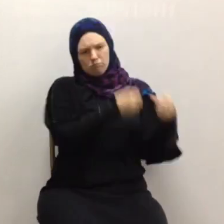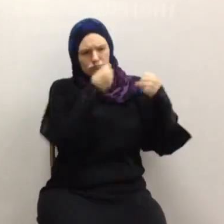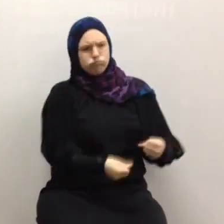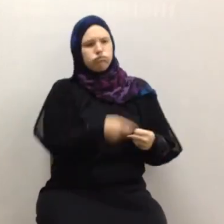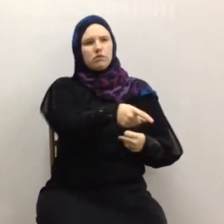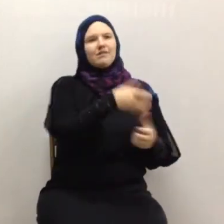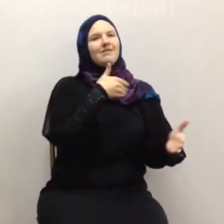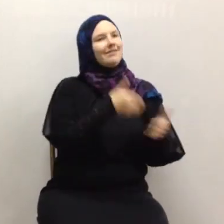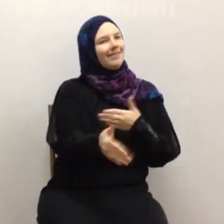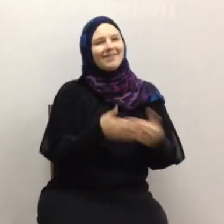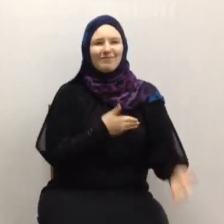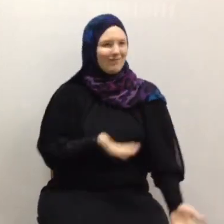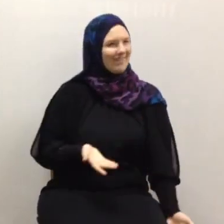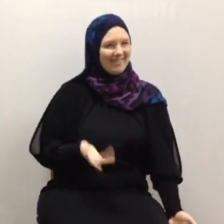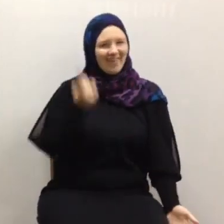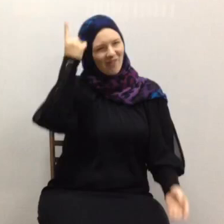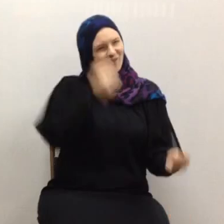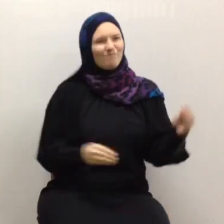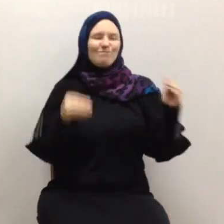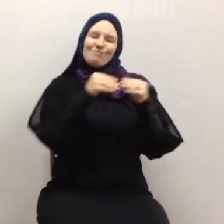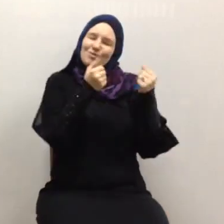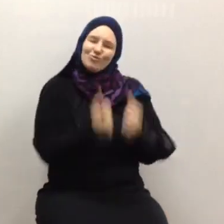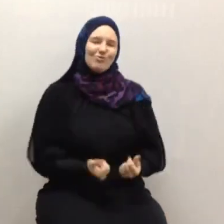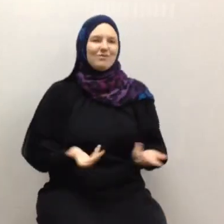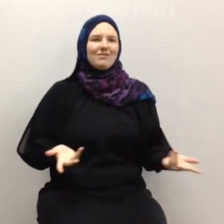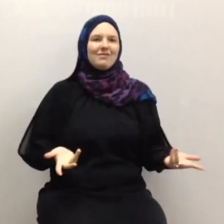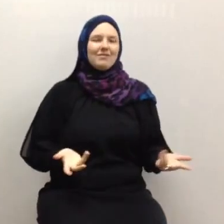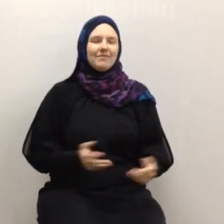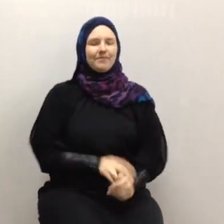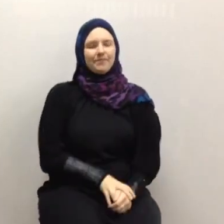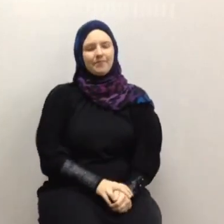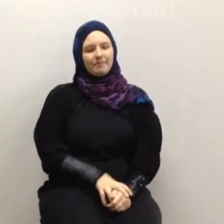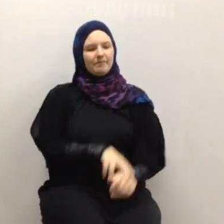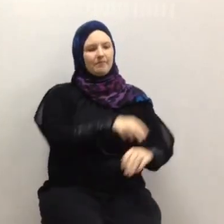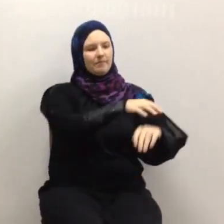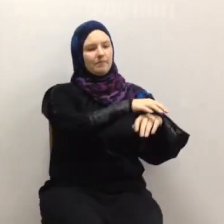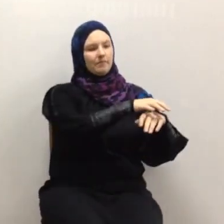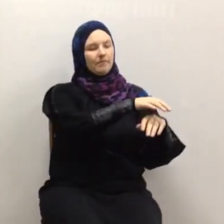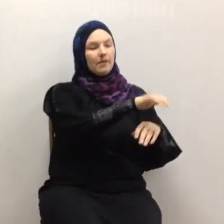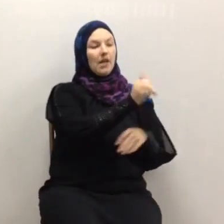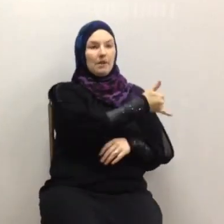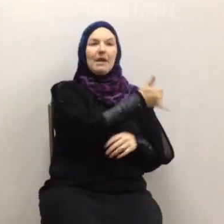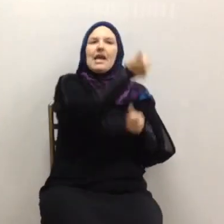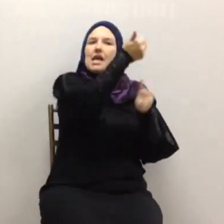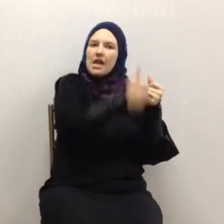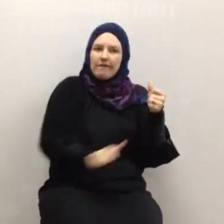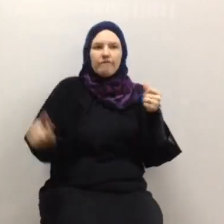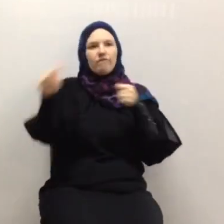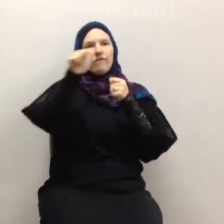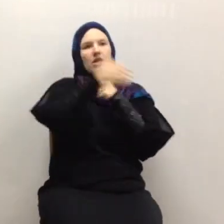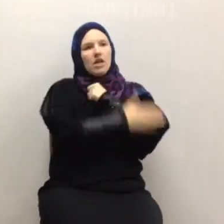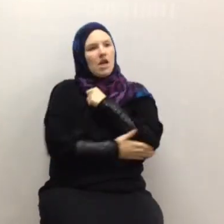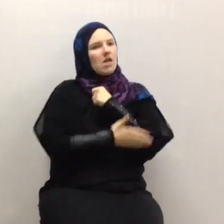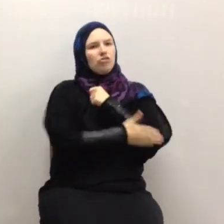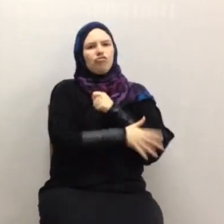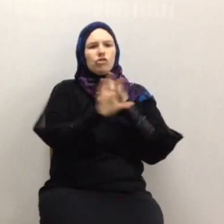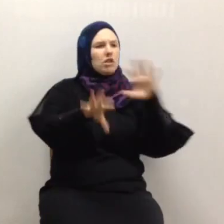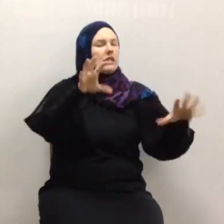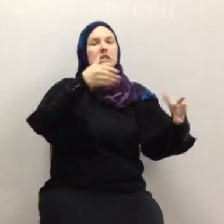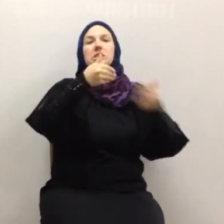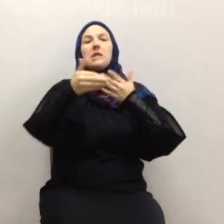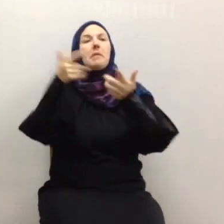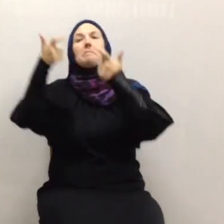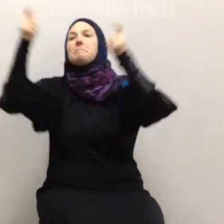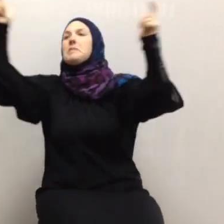وَلِكُلِّ أُمَّةٍ أَجَلٍ. Every nation, no matter how big, no matter how